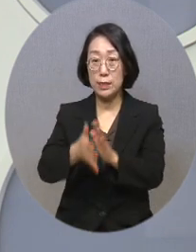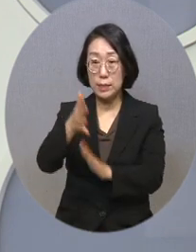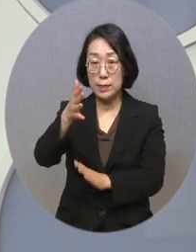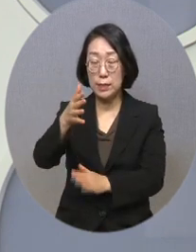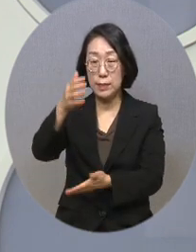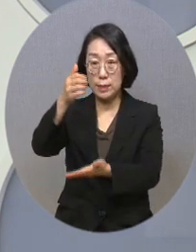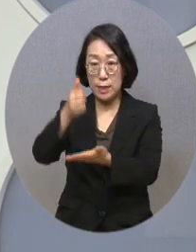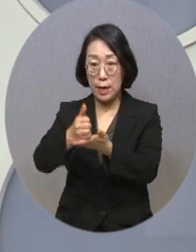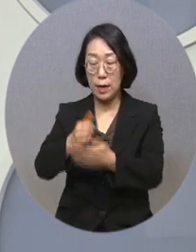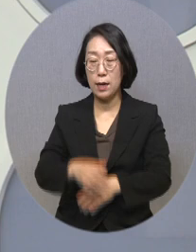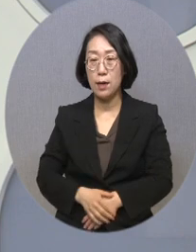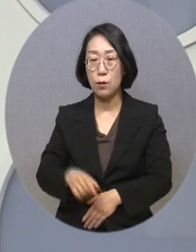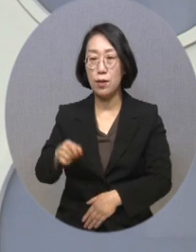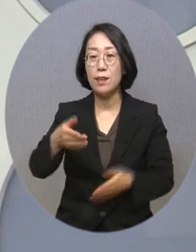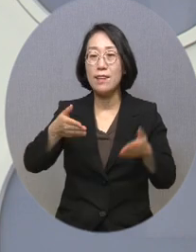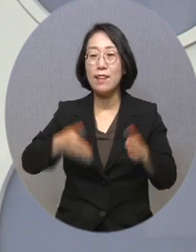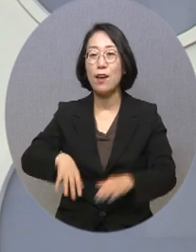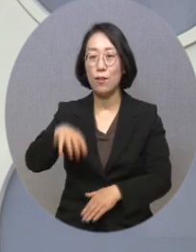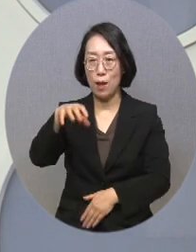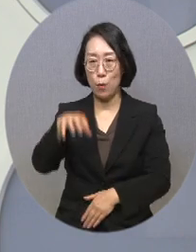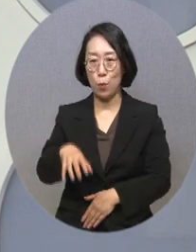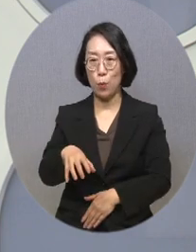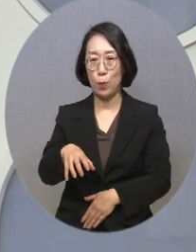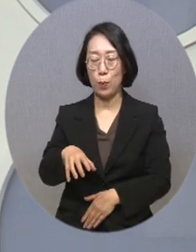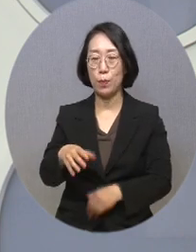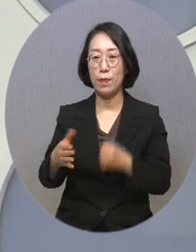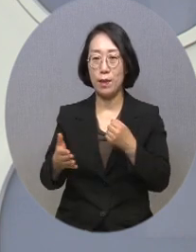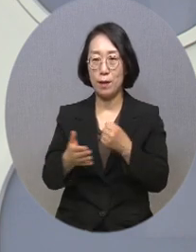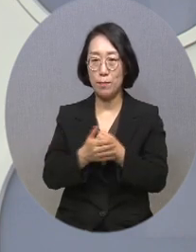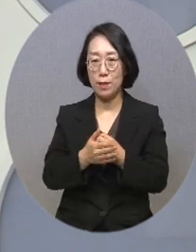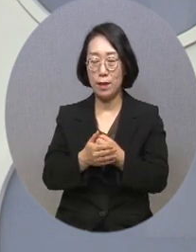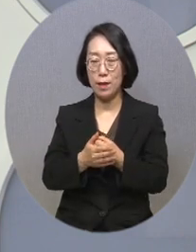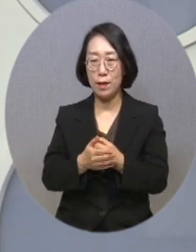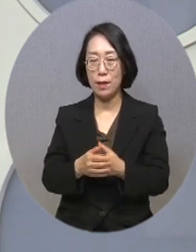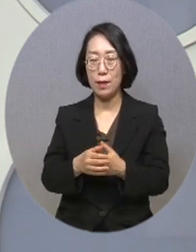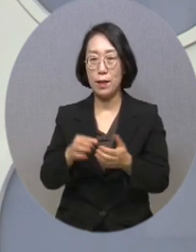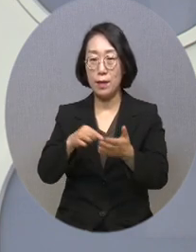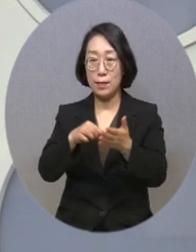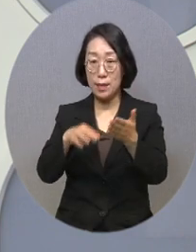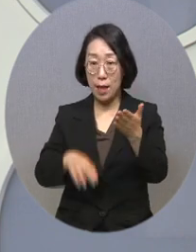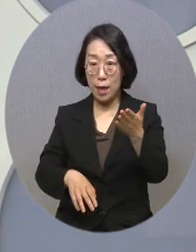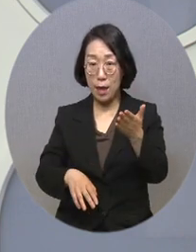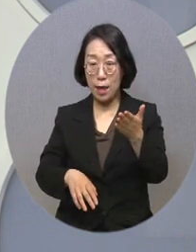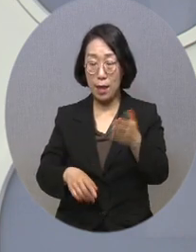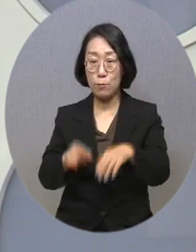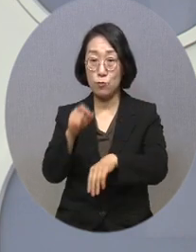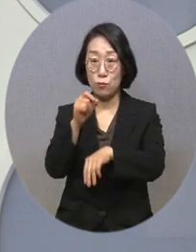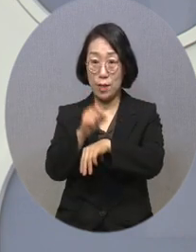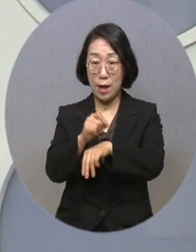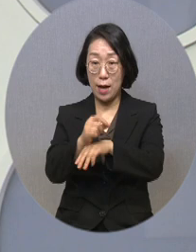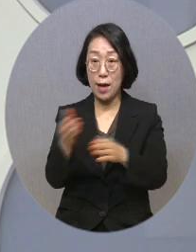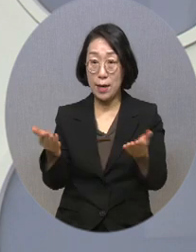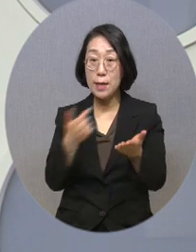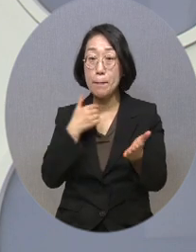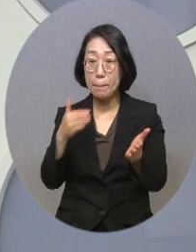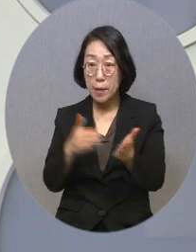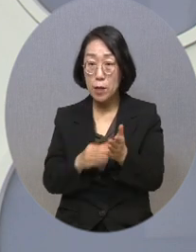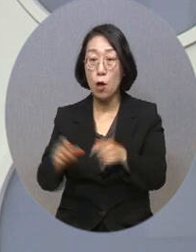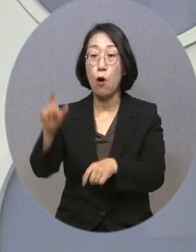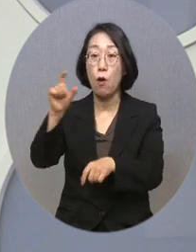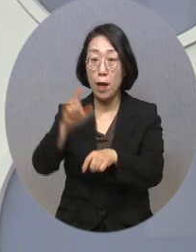네. 여주는 제 고향이기 때문에 제가 이제 세무사를 하면서 여주 고향 발전을